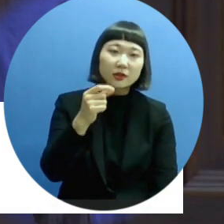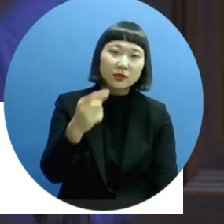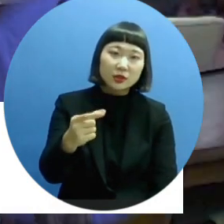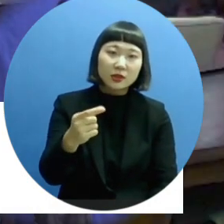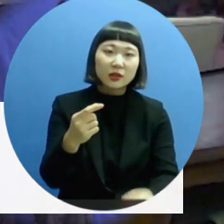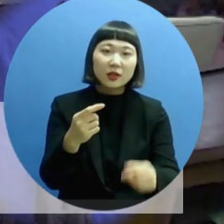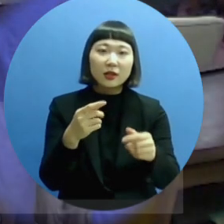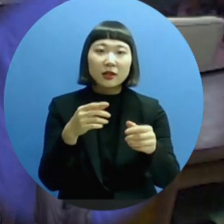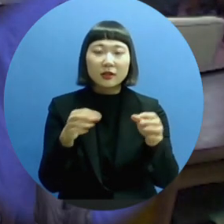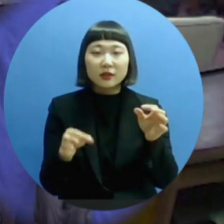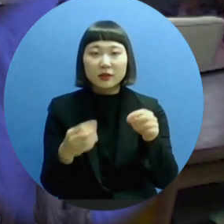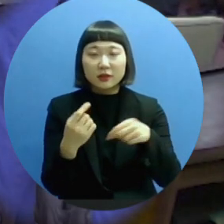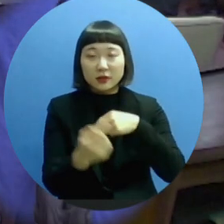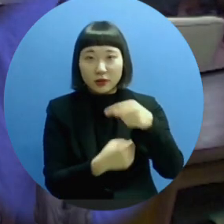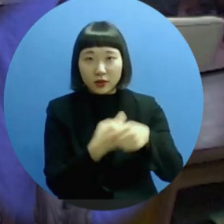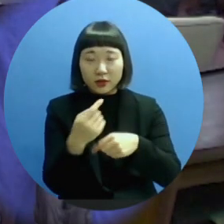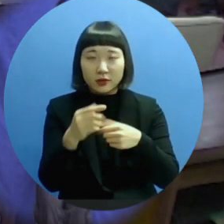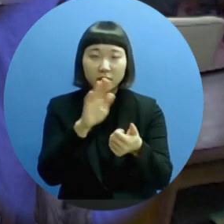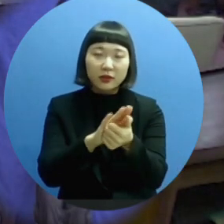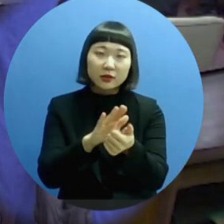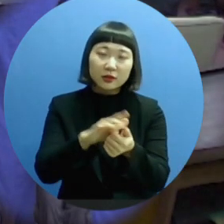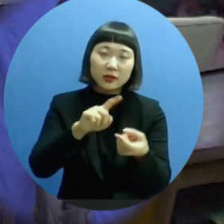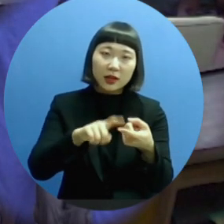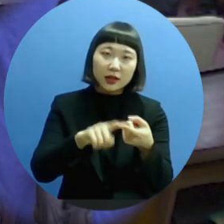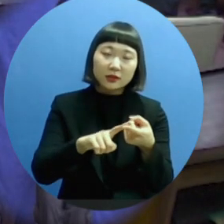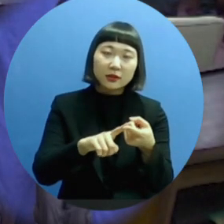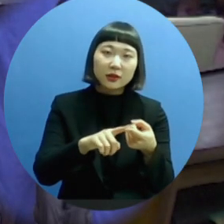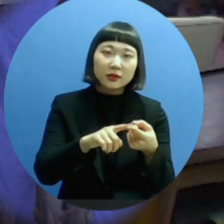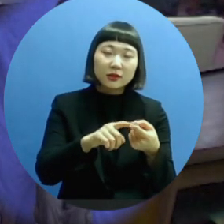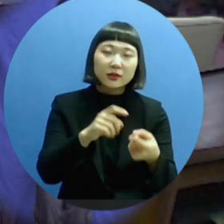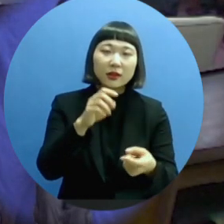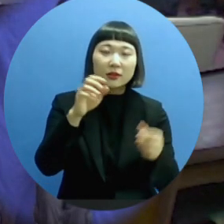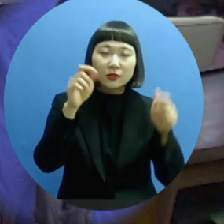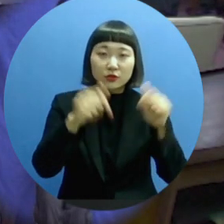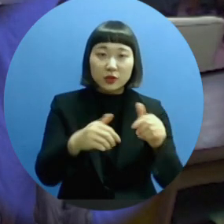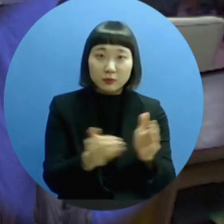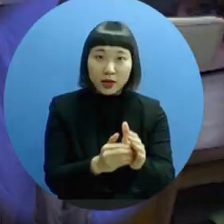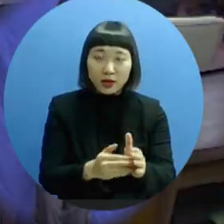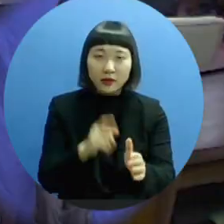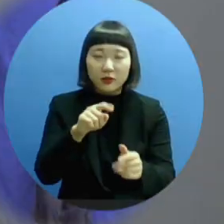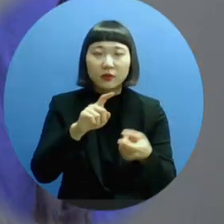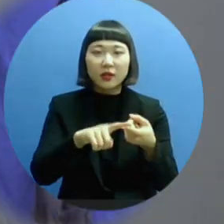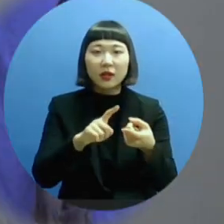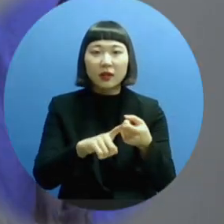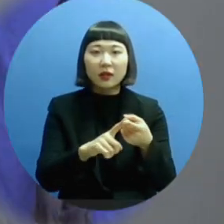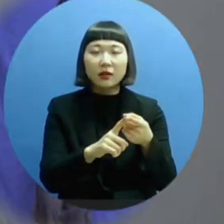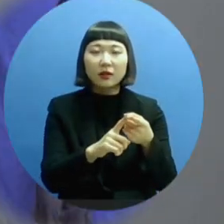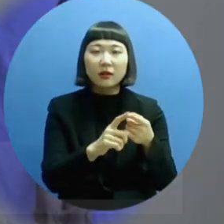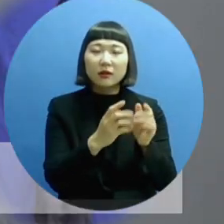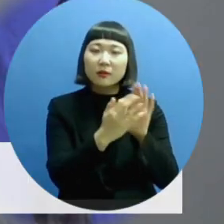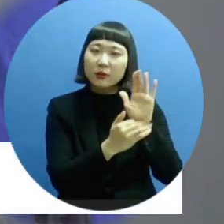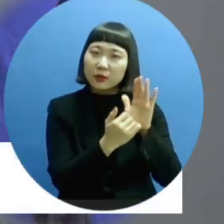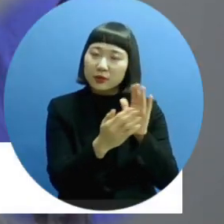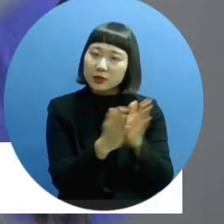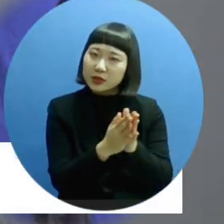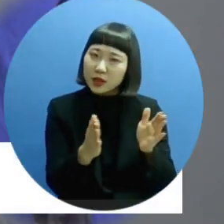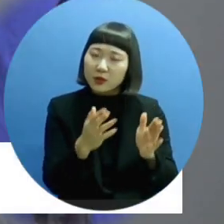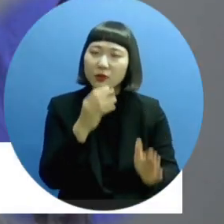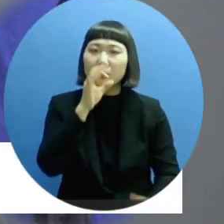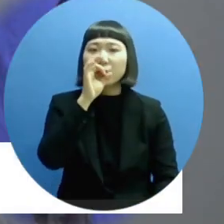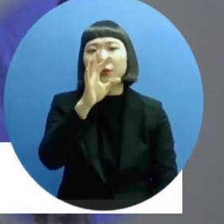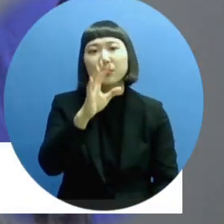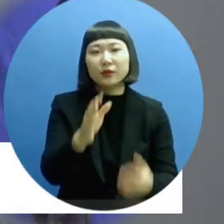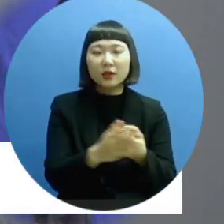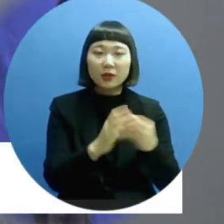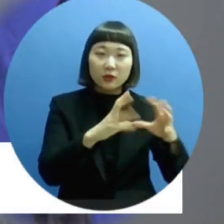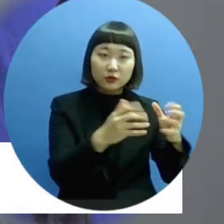삭감. 하지만 예결위가 제출한 예산안에 대한 표결은 진행하지 못했습니다. 국민의힘과 민주당이 각각